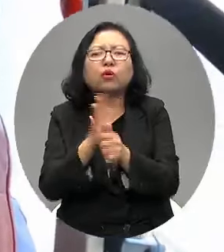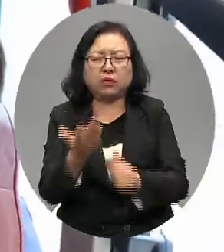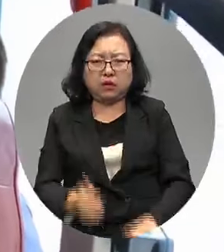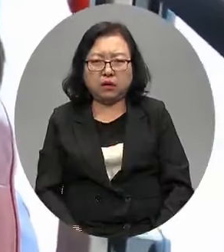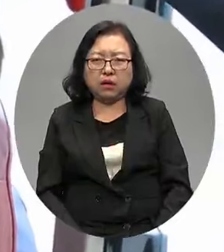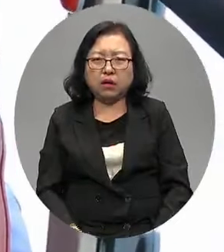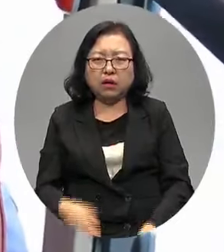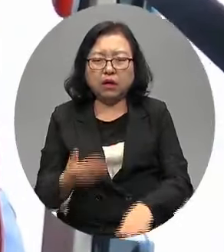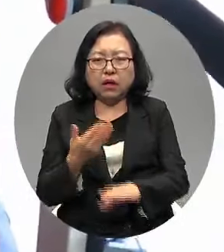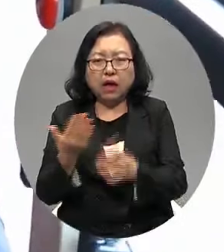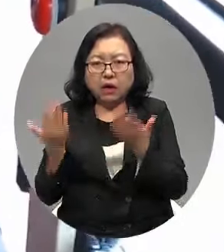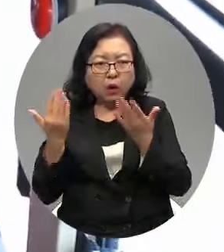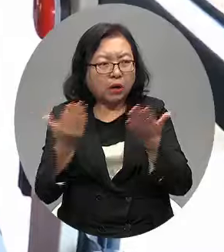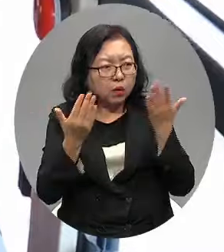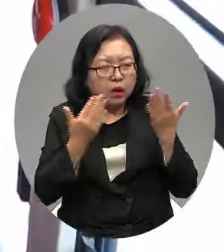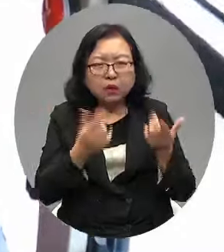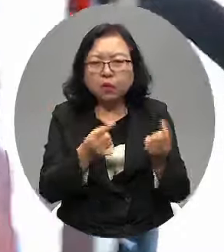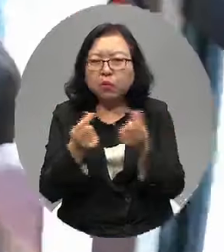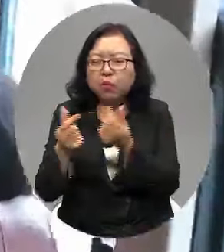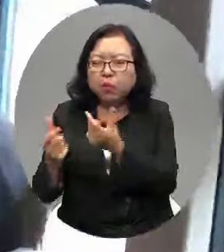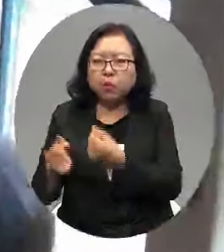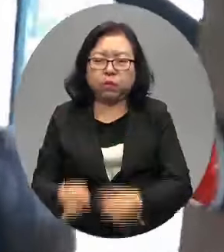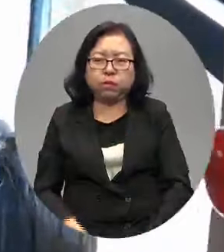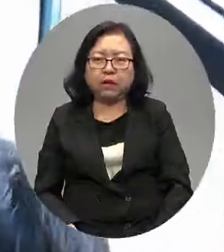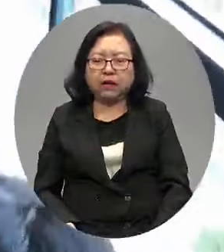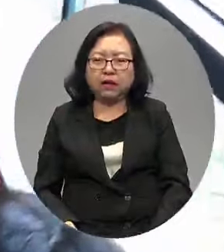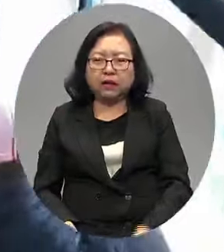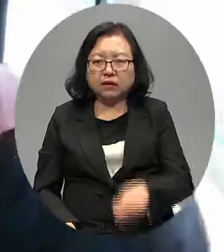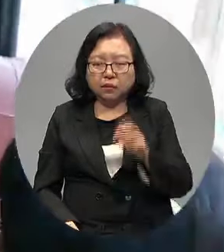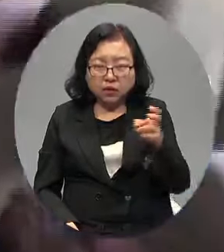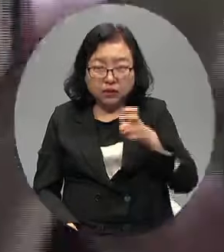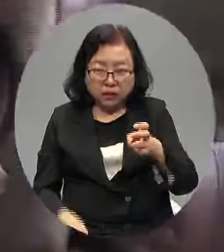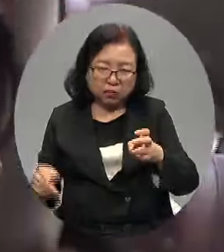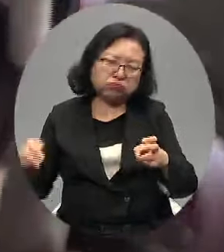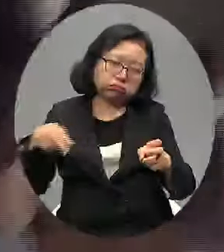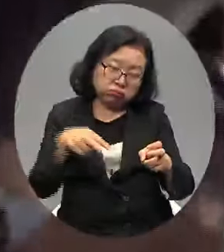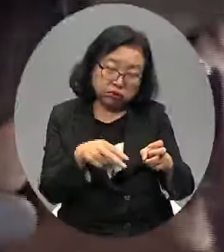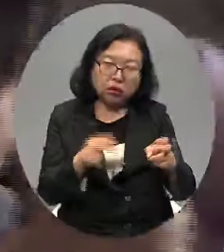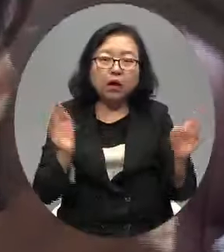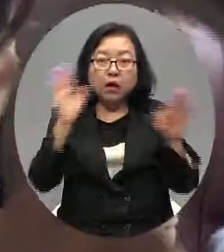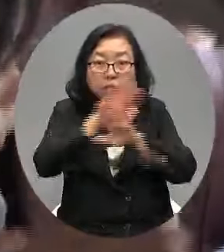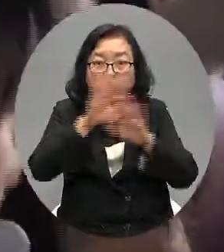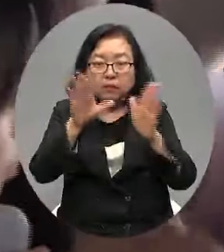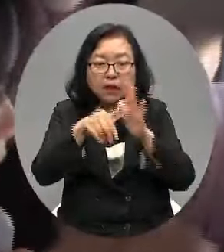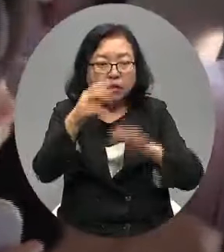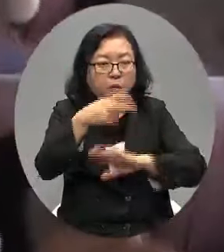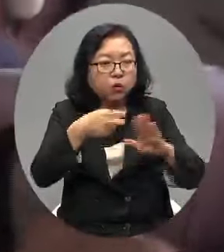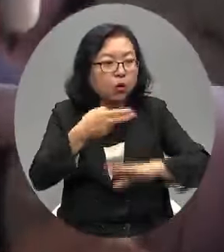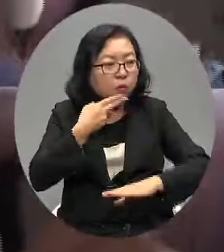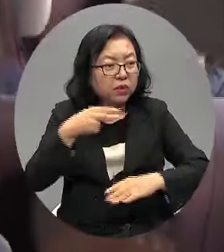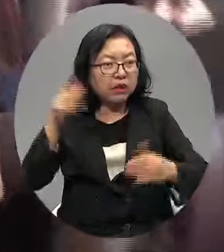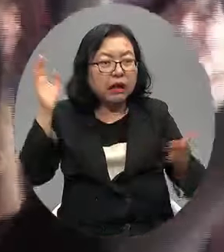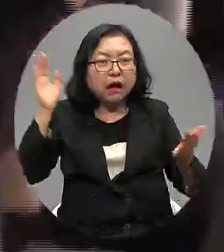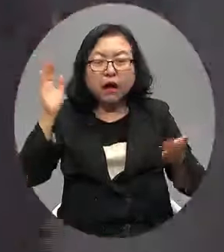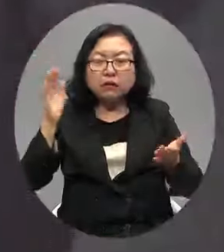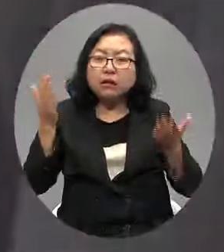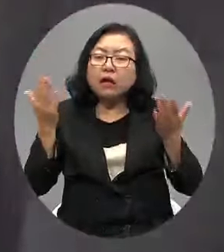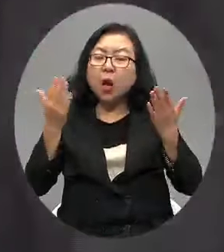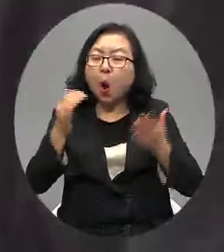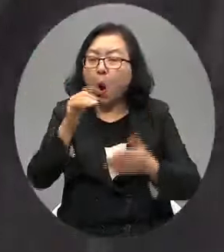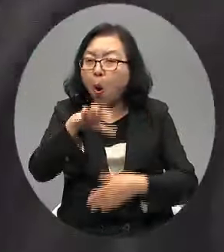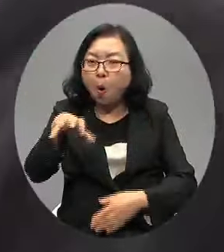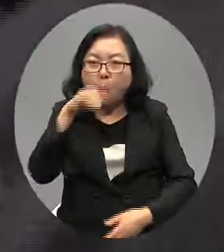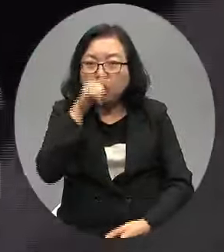사정이 비슷해 버스 승강장까지 차도로 걸어가거나 야간에는 아예 배차가 없는 고등학교도 있다고 학부모들은 하소연하고